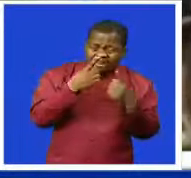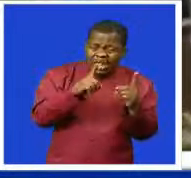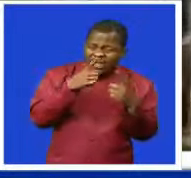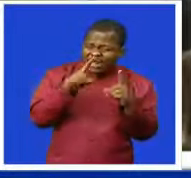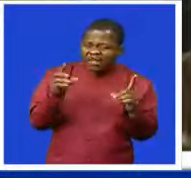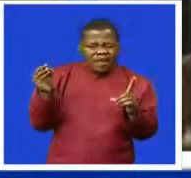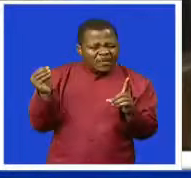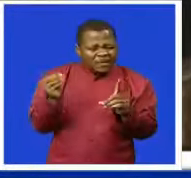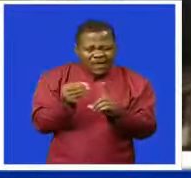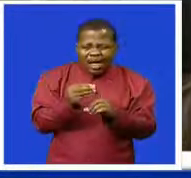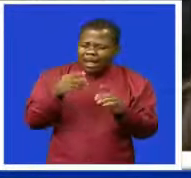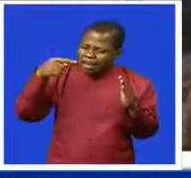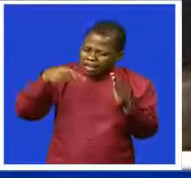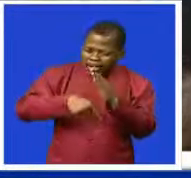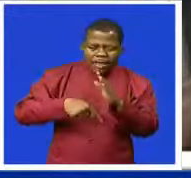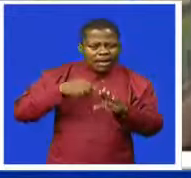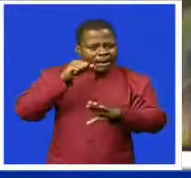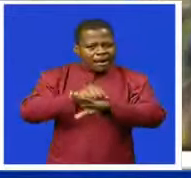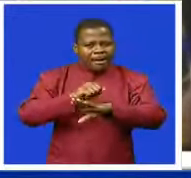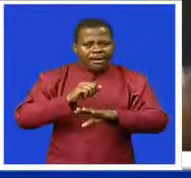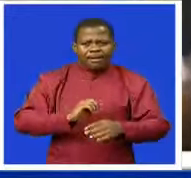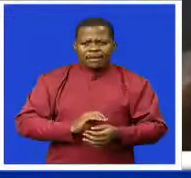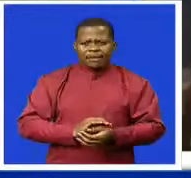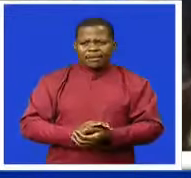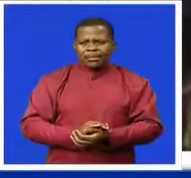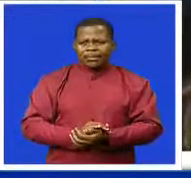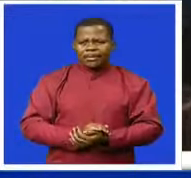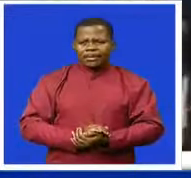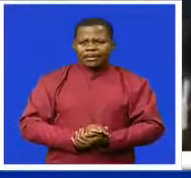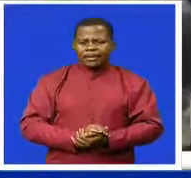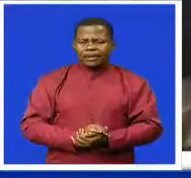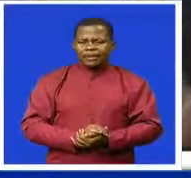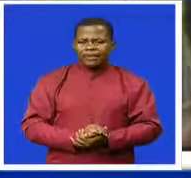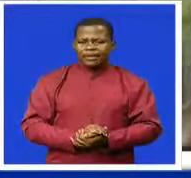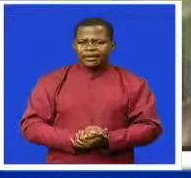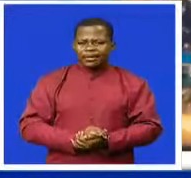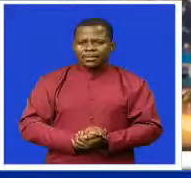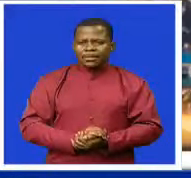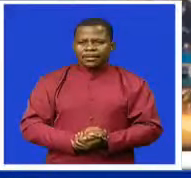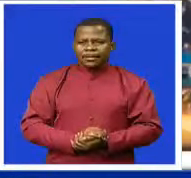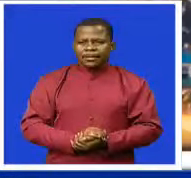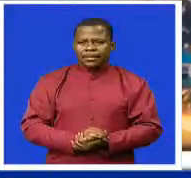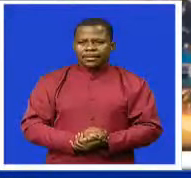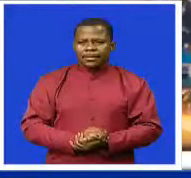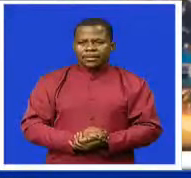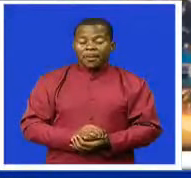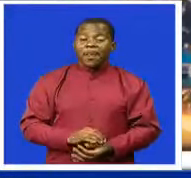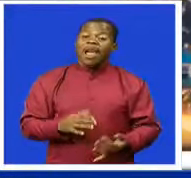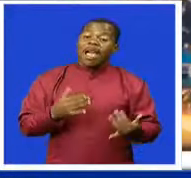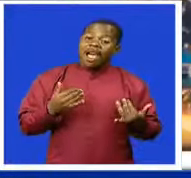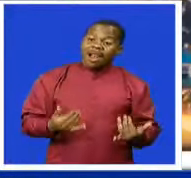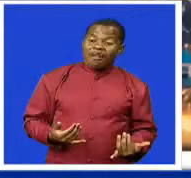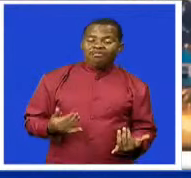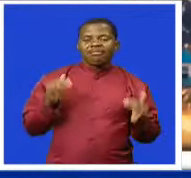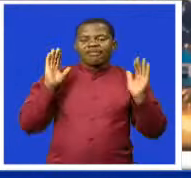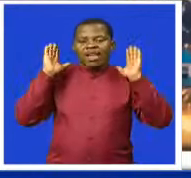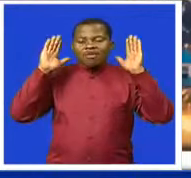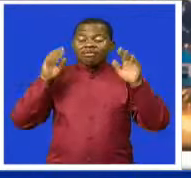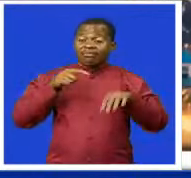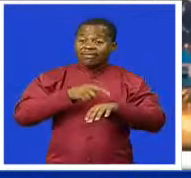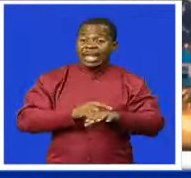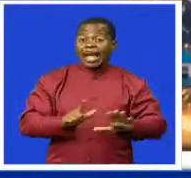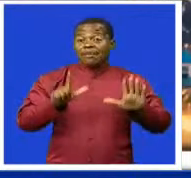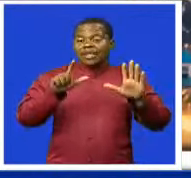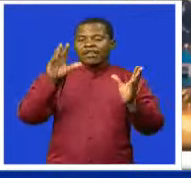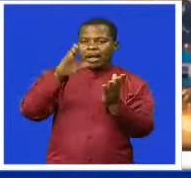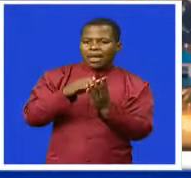eTindzabeni temidlalo kubika giyani msibi umbeko ohlanganiswa ngufabrice msonera kamanzini Tingawe ngone lomuhle tindzaba besikuphathele